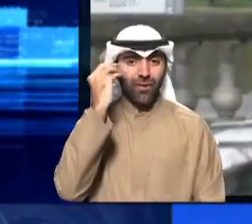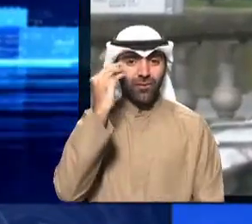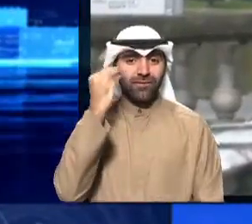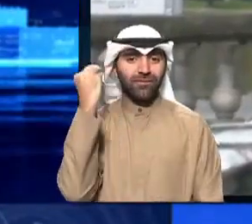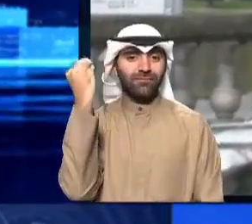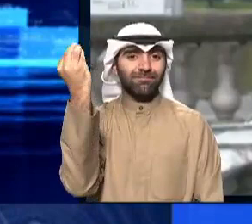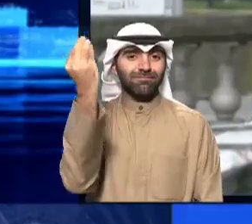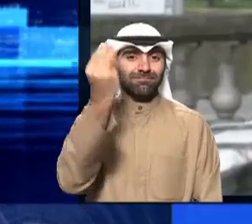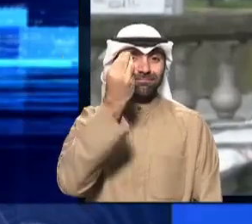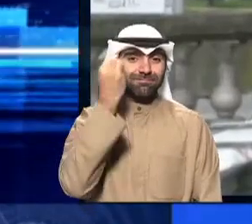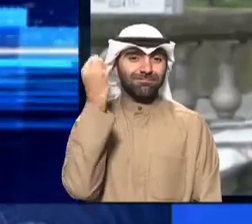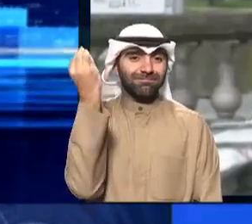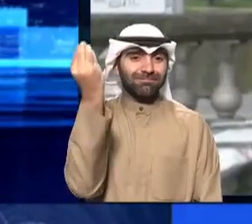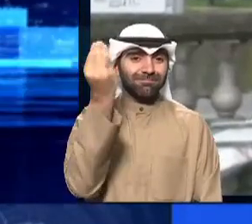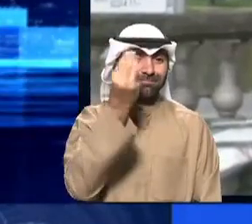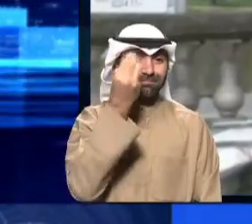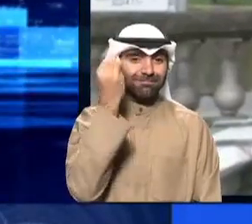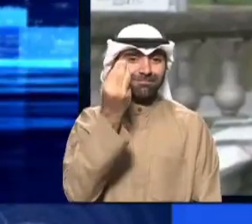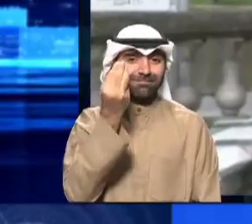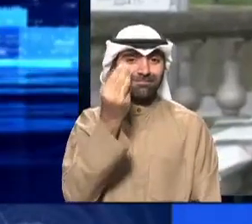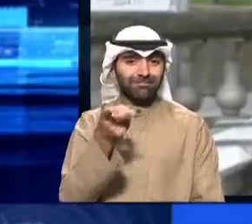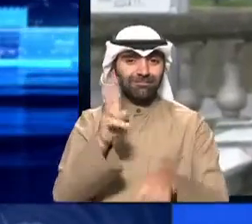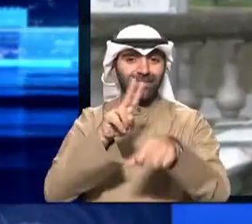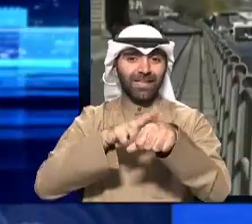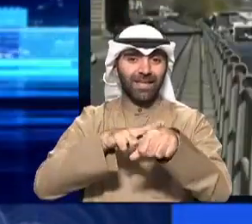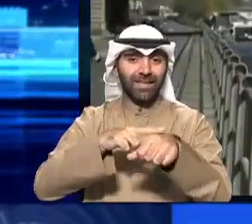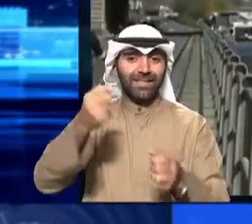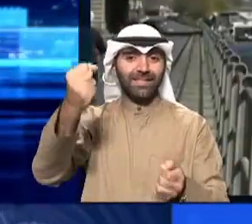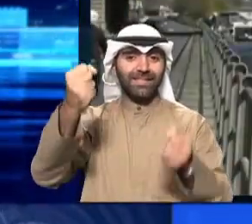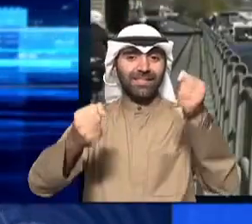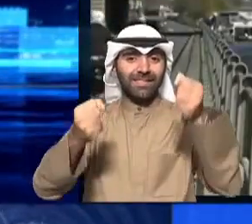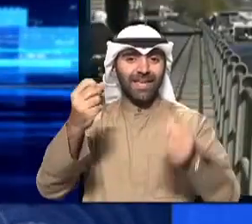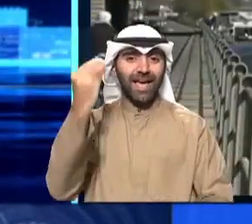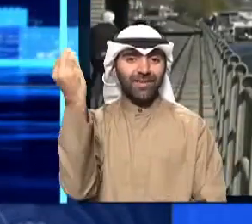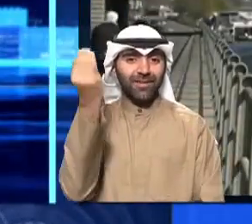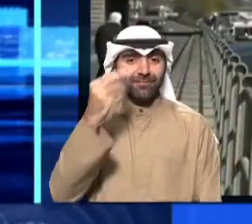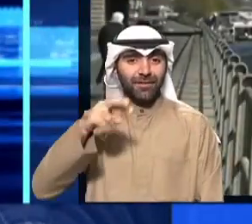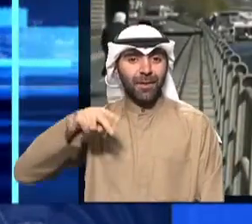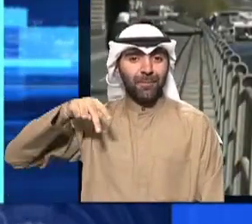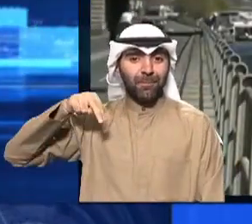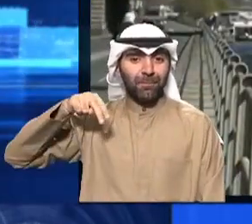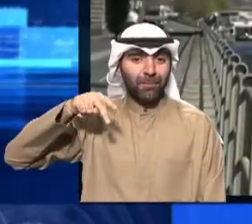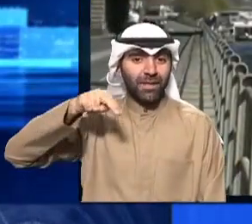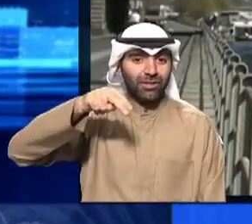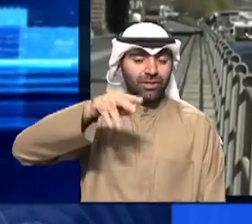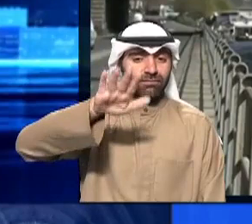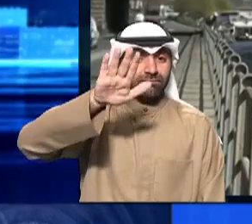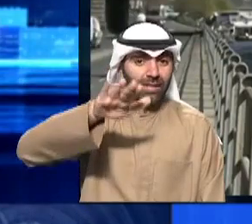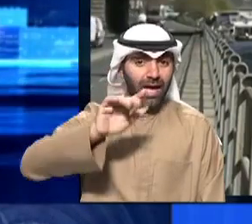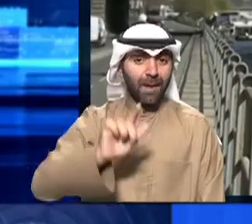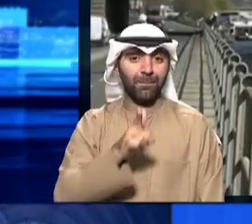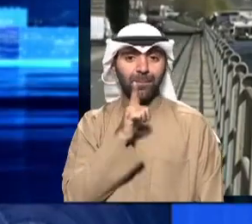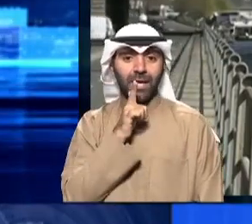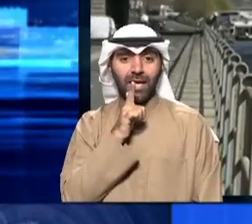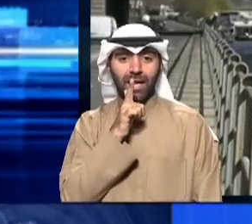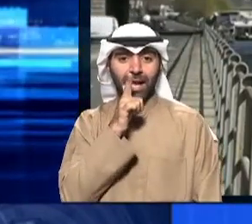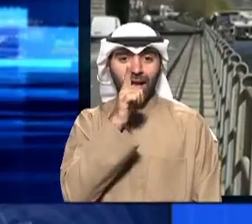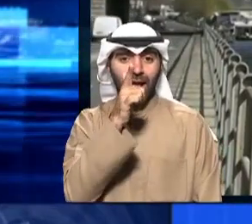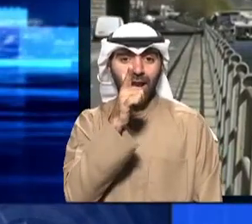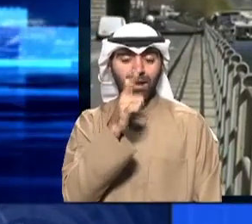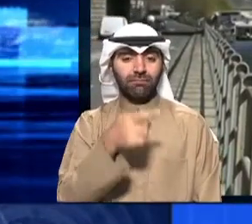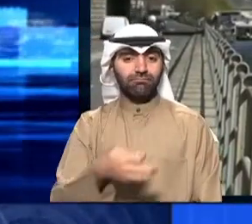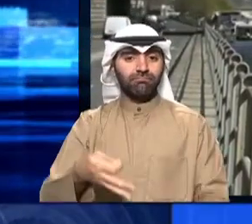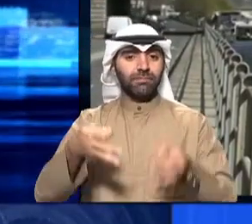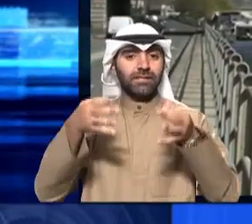أو ممارسة الرياضة سيكون مضبوط كذلك بقواعد أكثر مرونة من تلك التي فرضت في أول